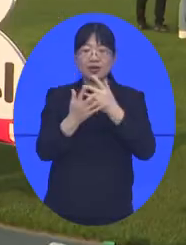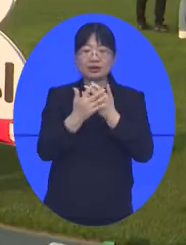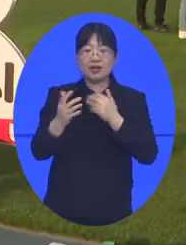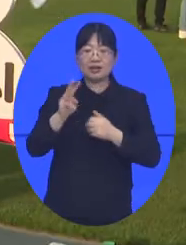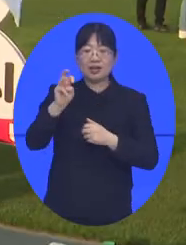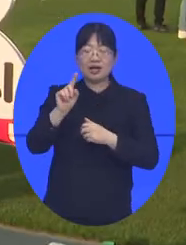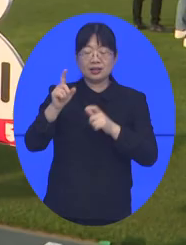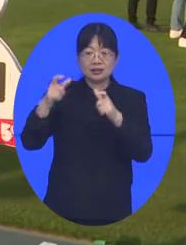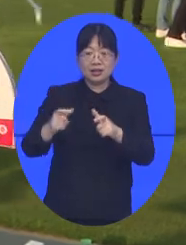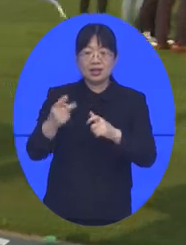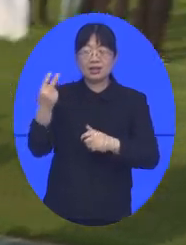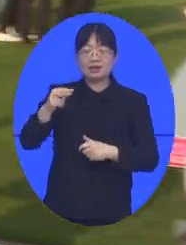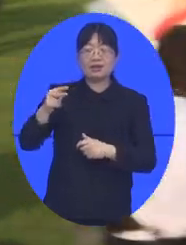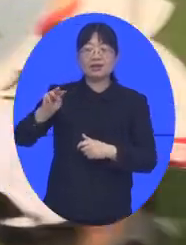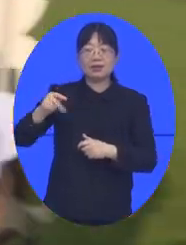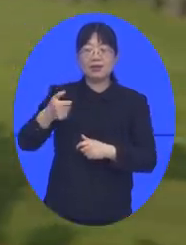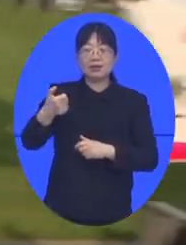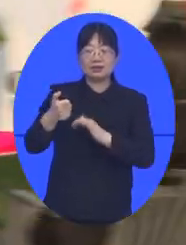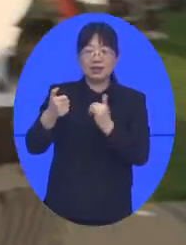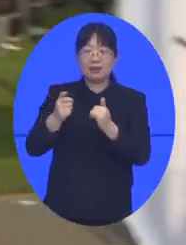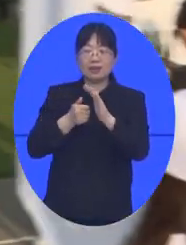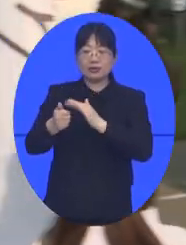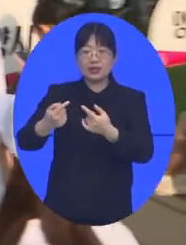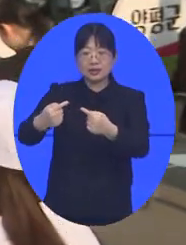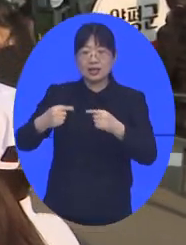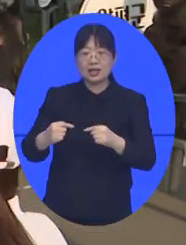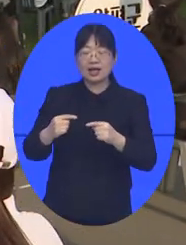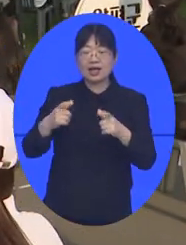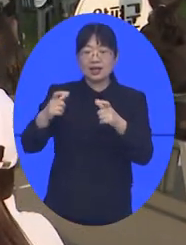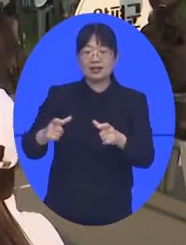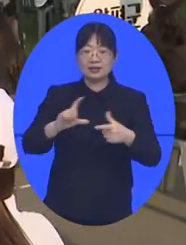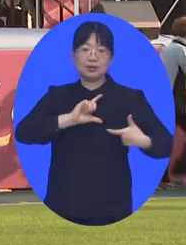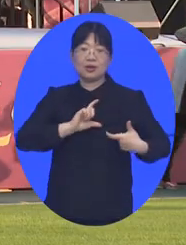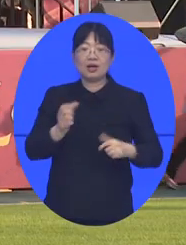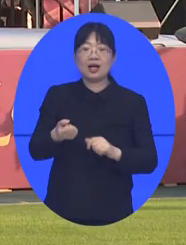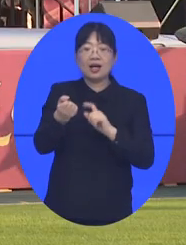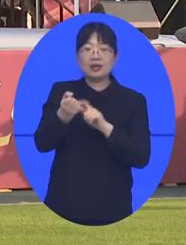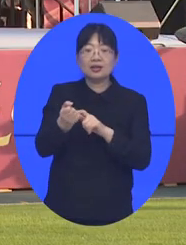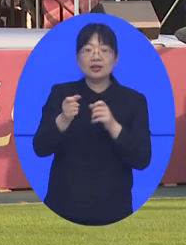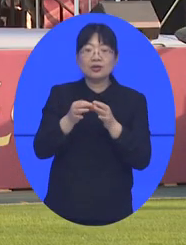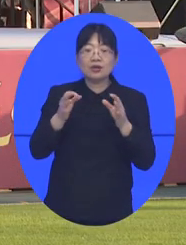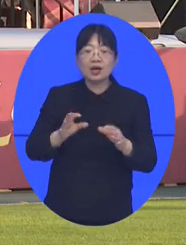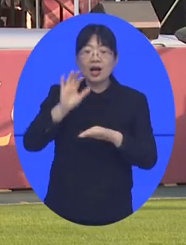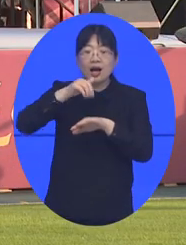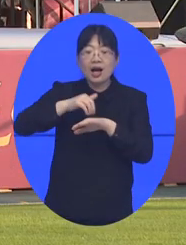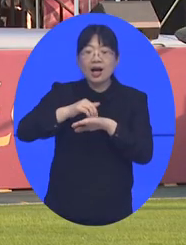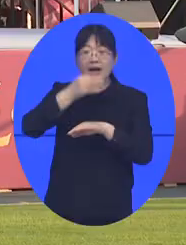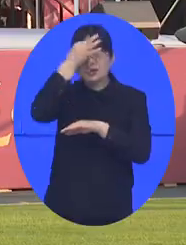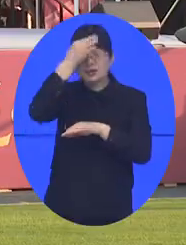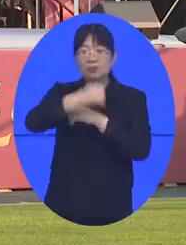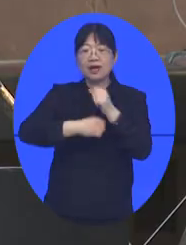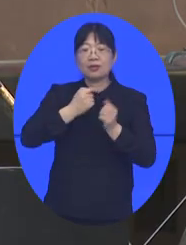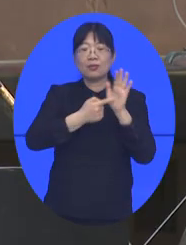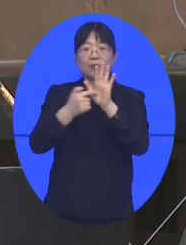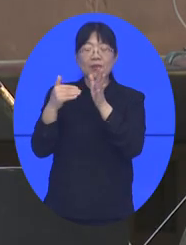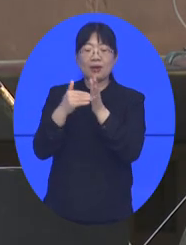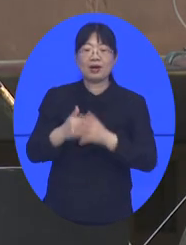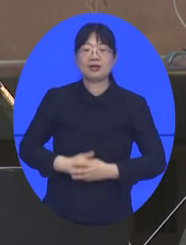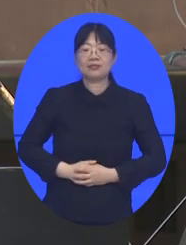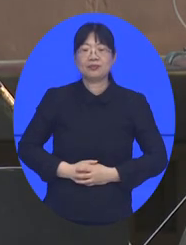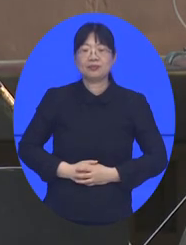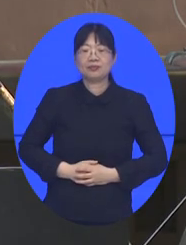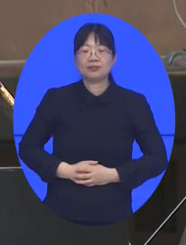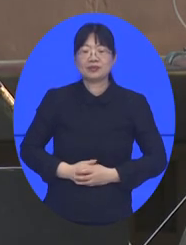31개 시군 2,350명의 선수들이 참가. 시군 명예를 걸고 참가한 선수들은 그동안 갈고 닦은 기량을 마음껏